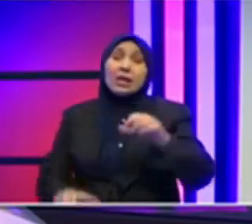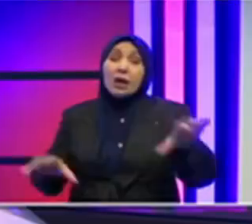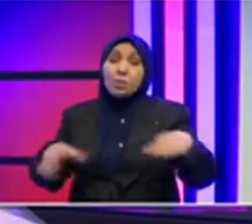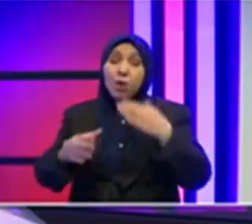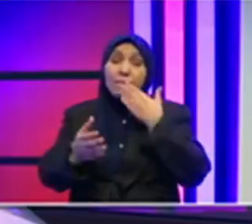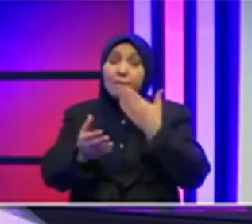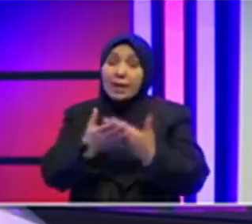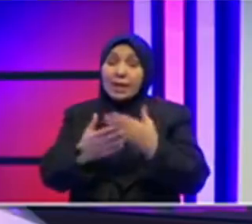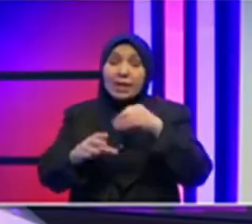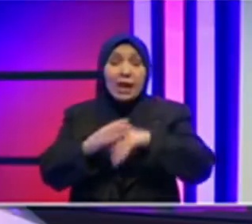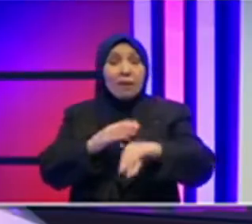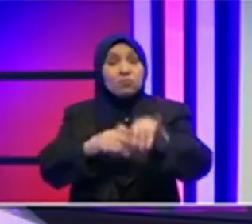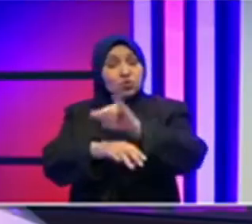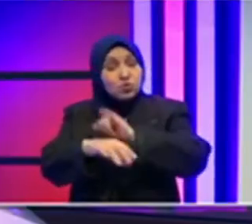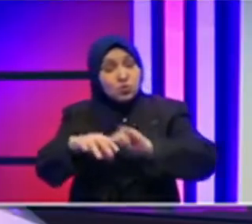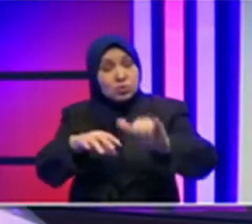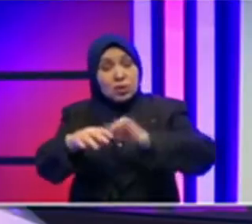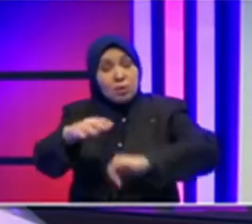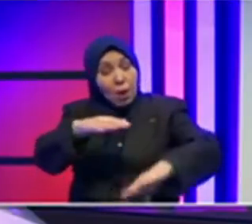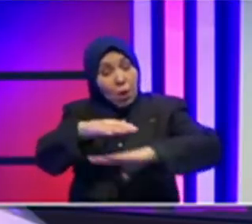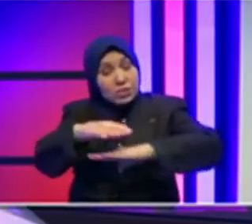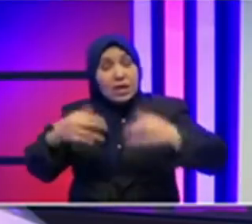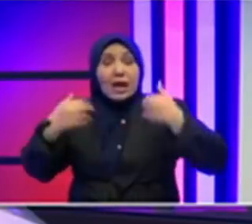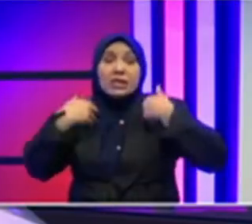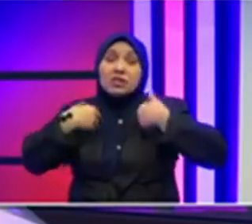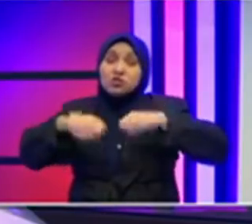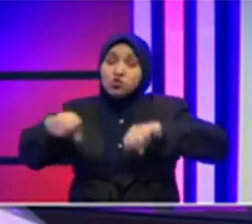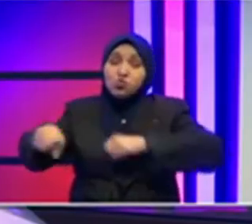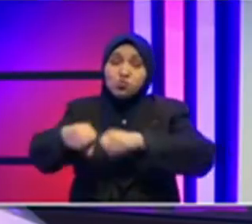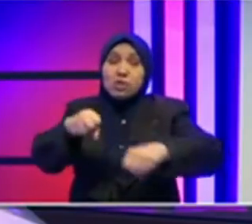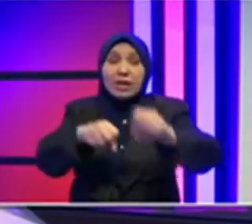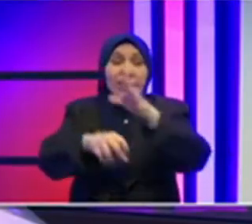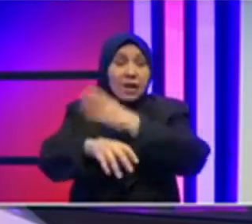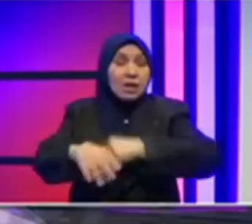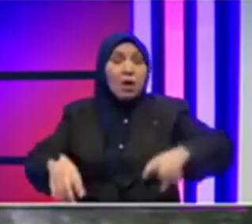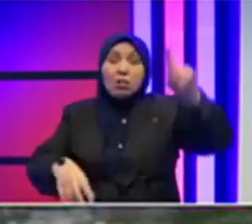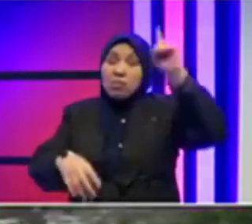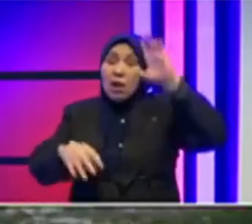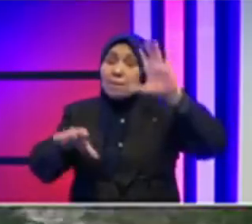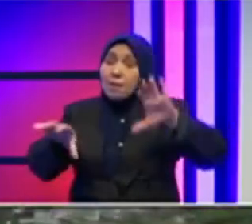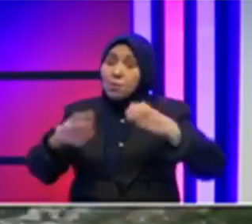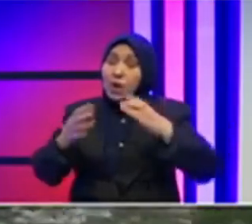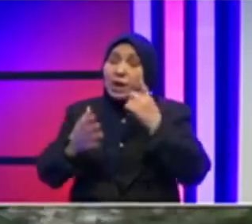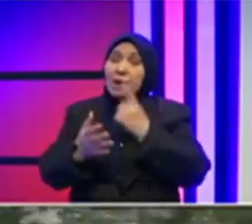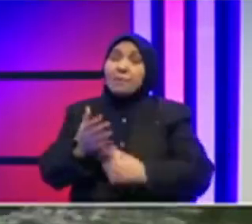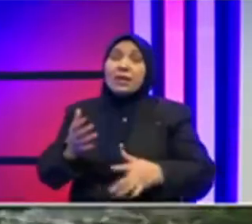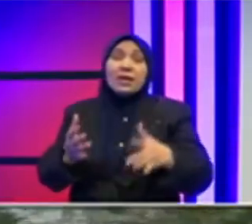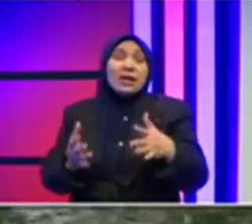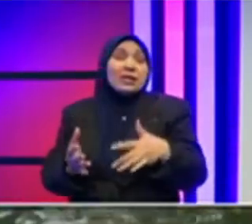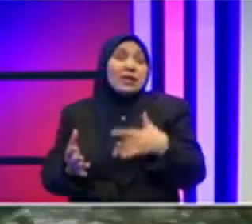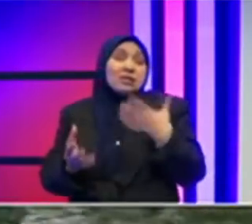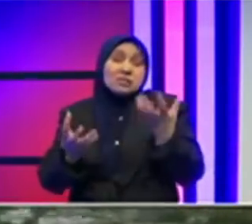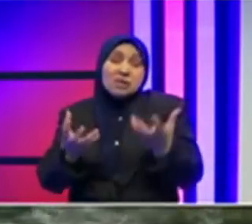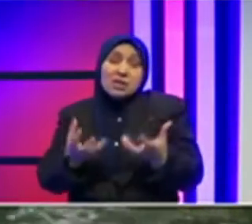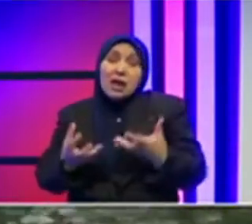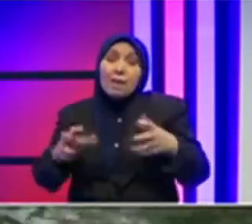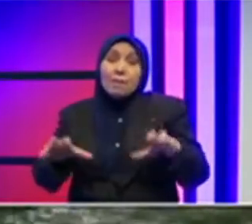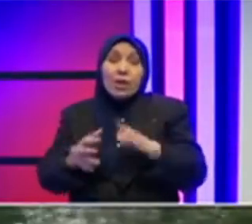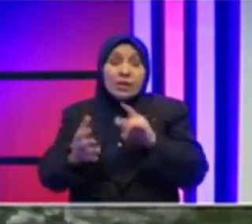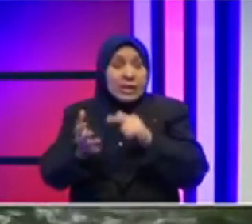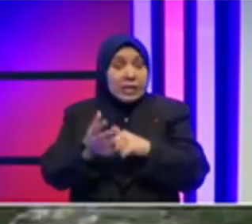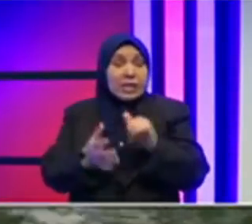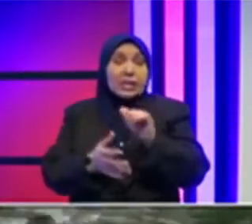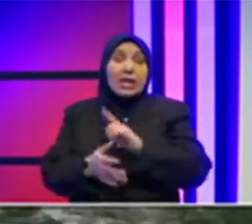kebaikan ke dalam syurga. Di bawahnya sungai, sesungguhnya Allah membuat apa yang Dia kehendaki. Jadi inilah